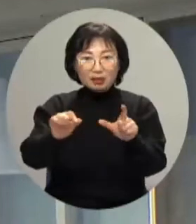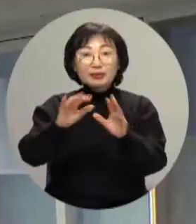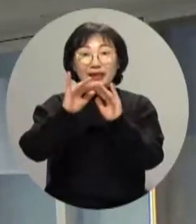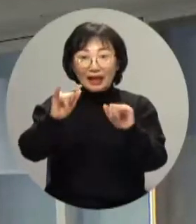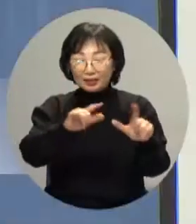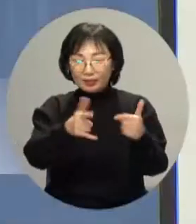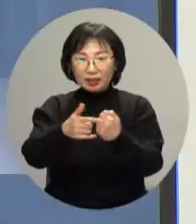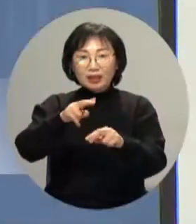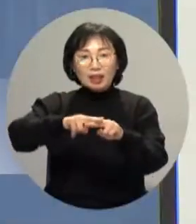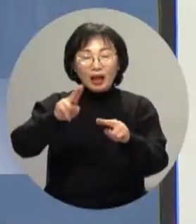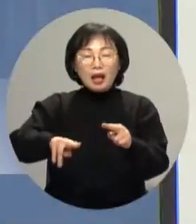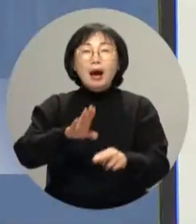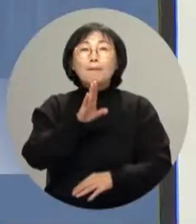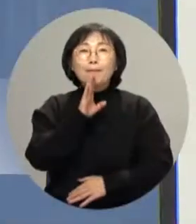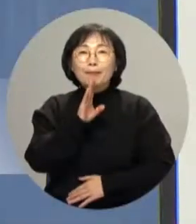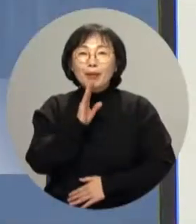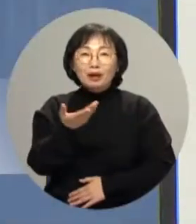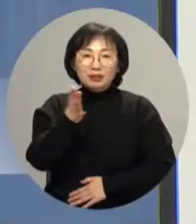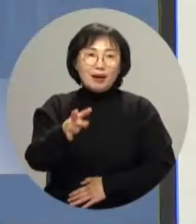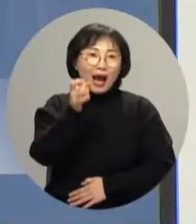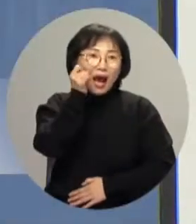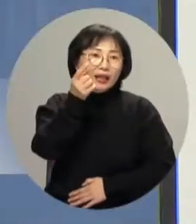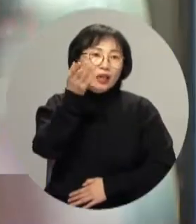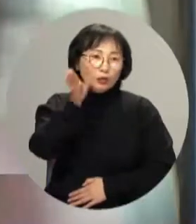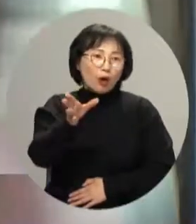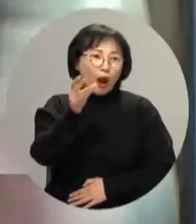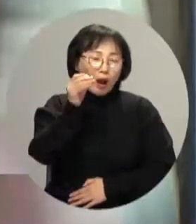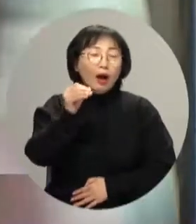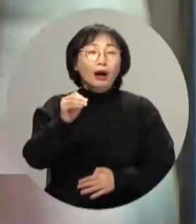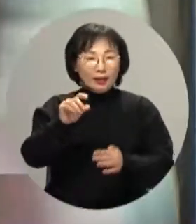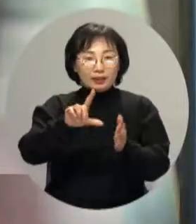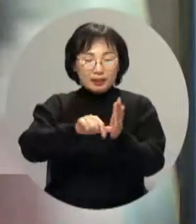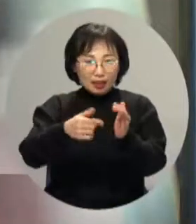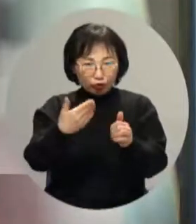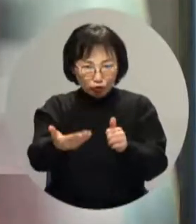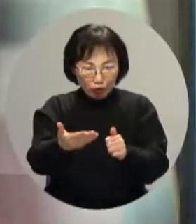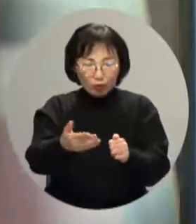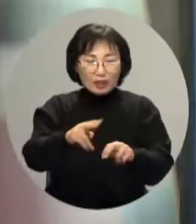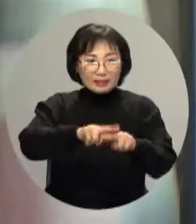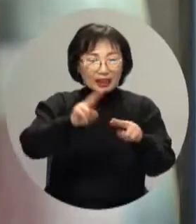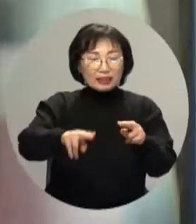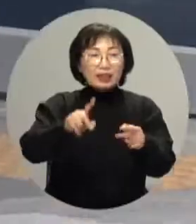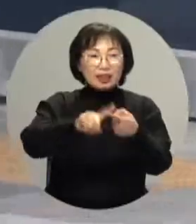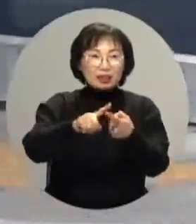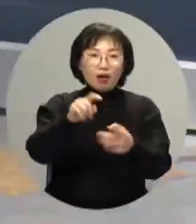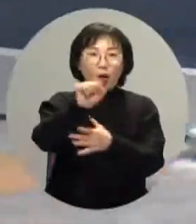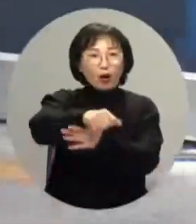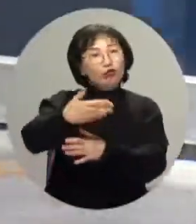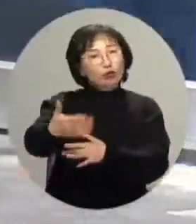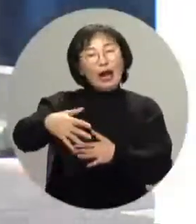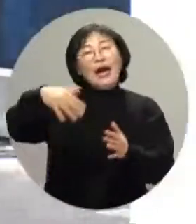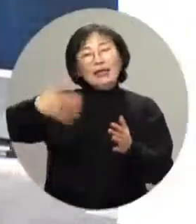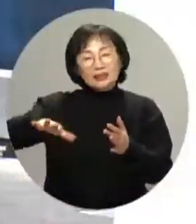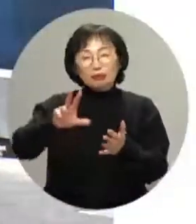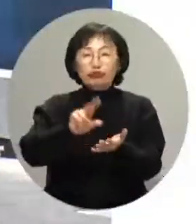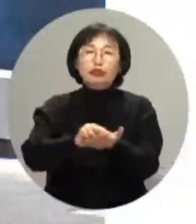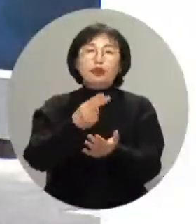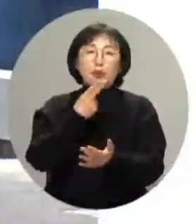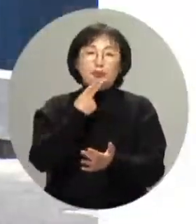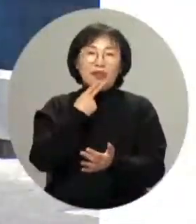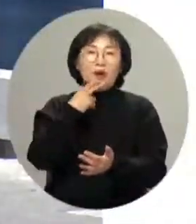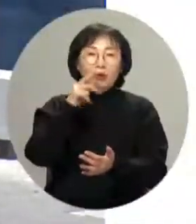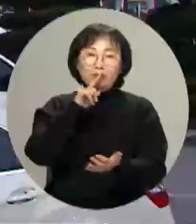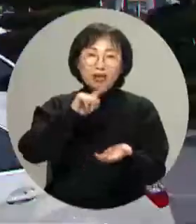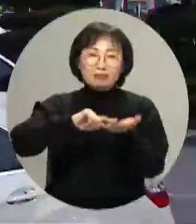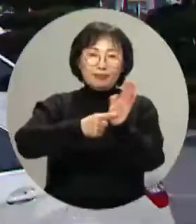사직서를 낸 것이 맞지만 한 달간 유예 기간이 있고 사직서를 수리한 것도 아니라며 문제는 없을 것이라는 입장입니다